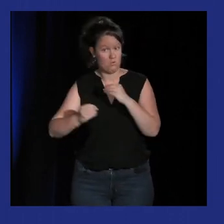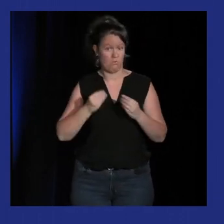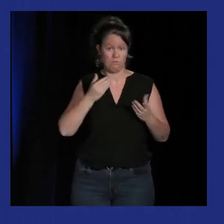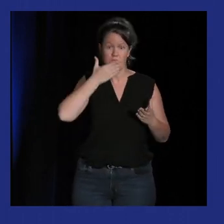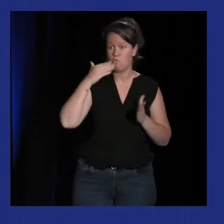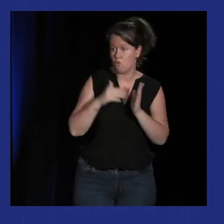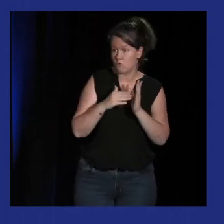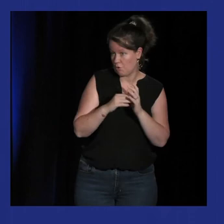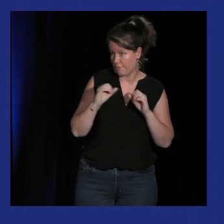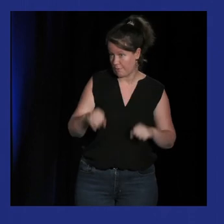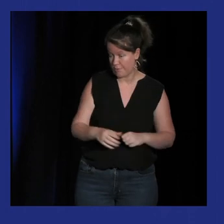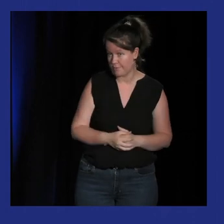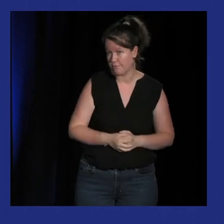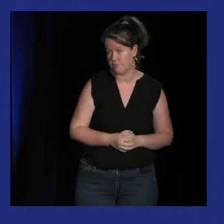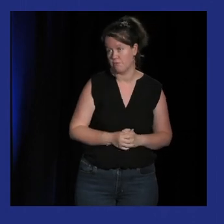choses